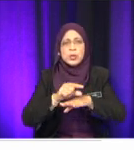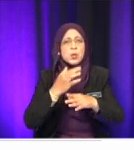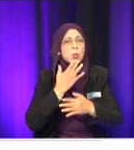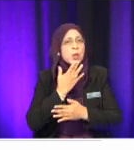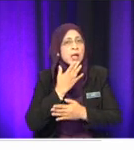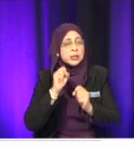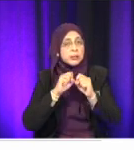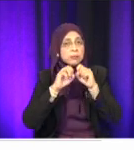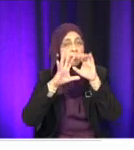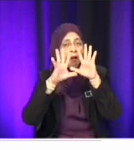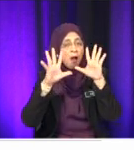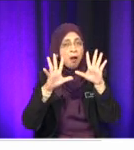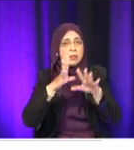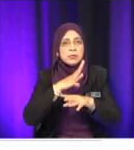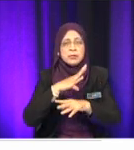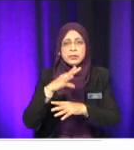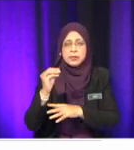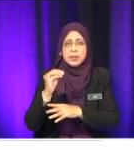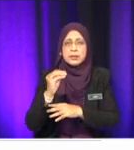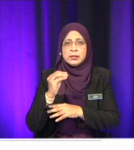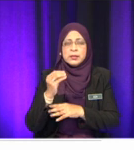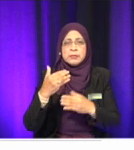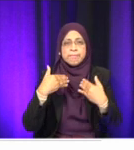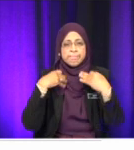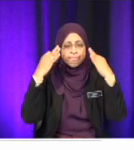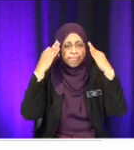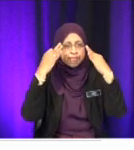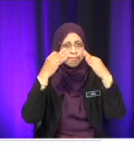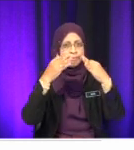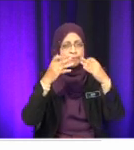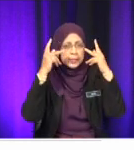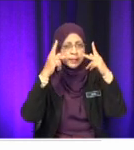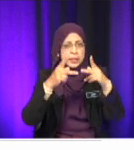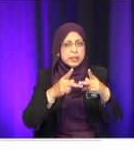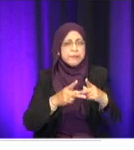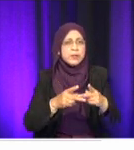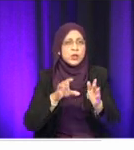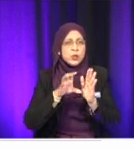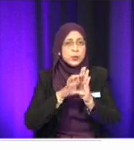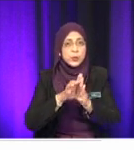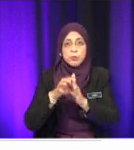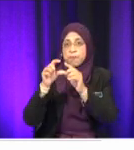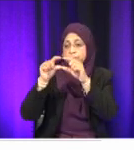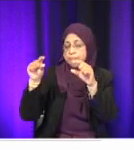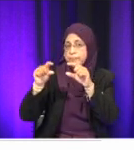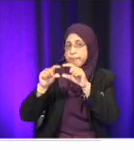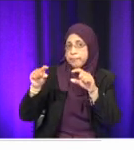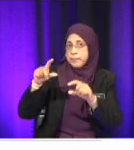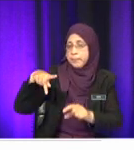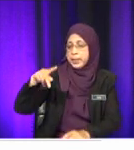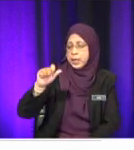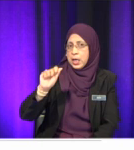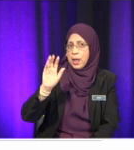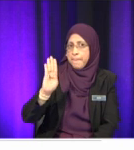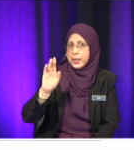yang terang dan mempunyai perspektif contoh pelukis adalah Pablo Picasso seterusnya